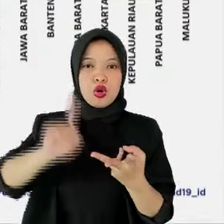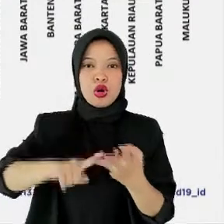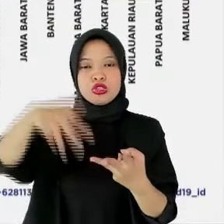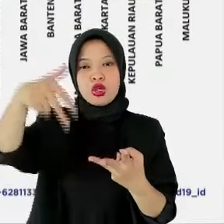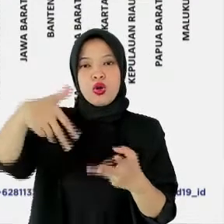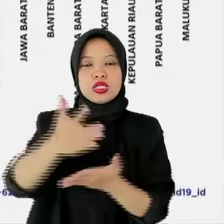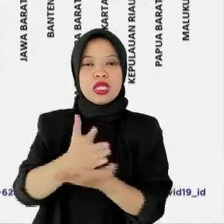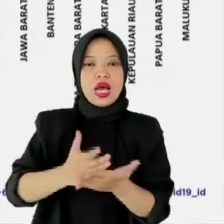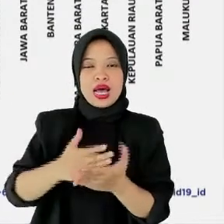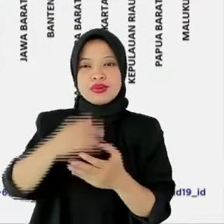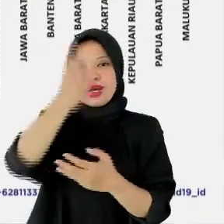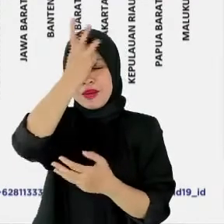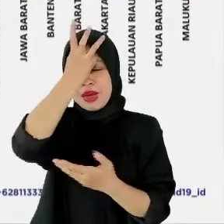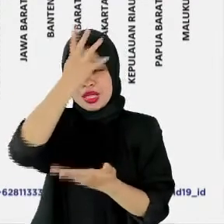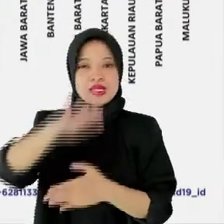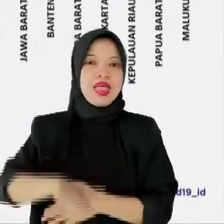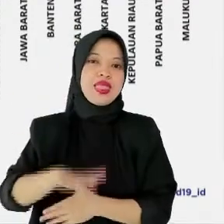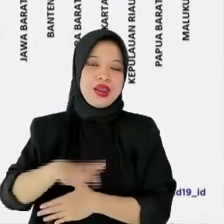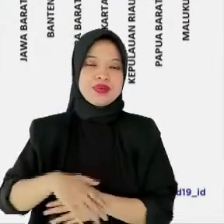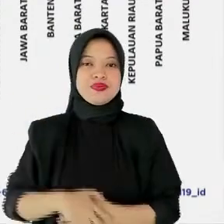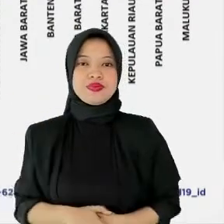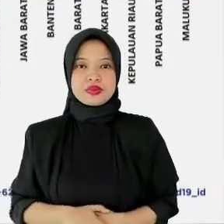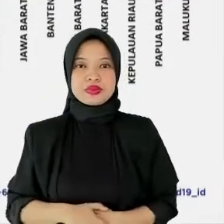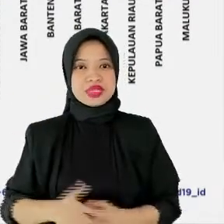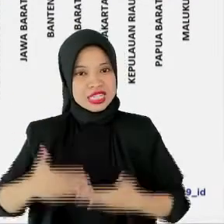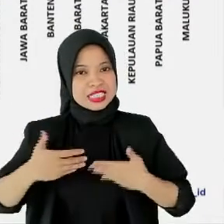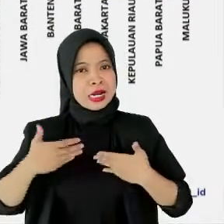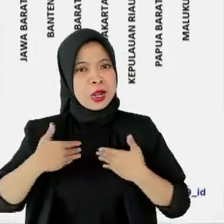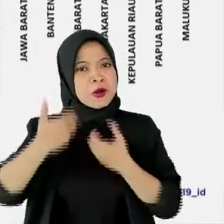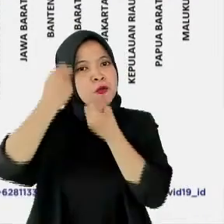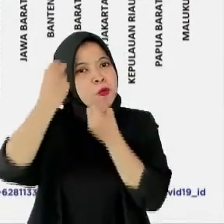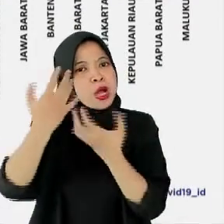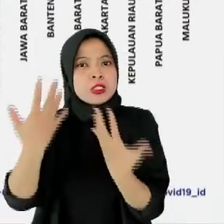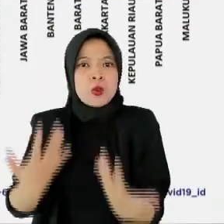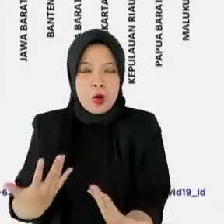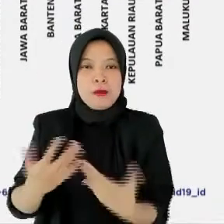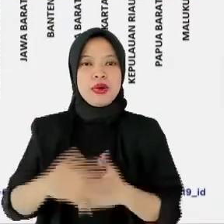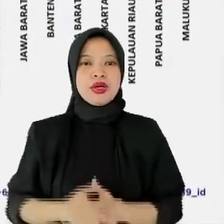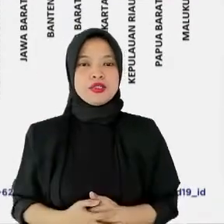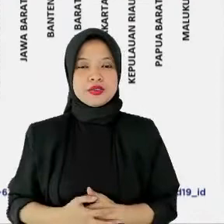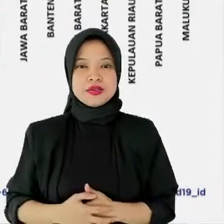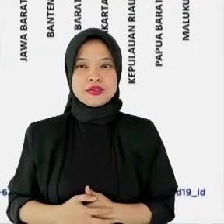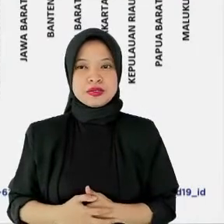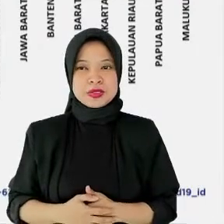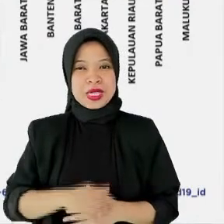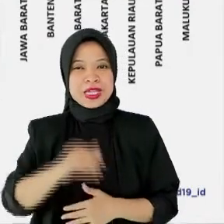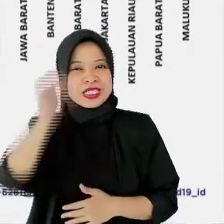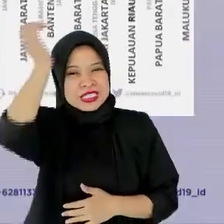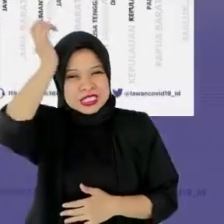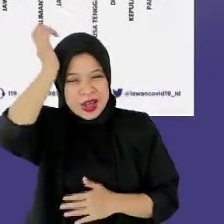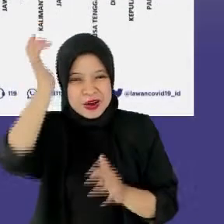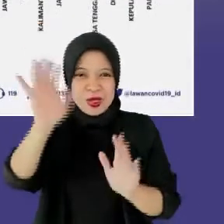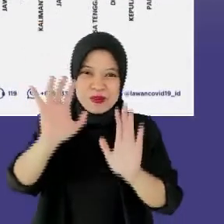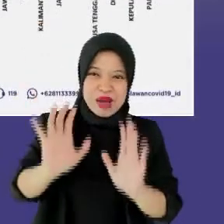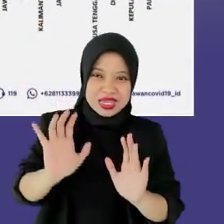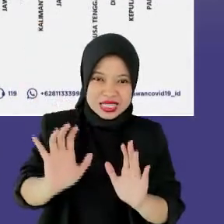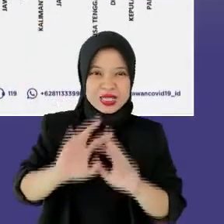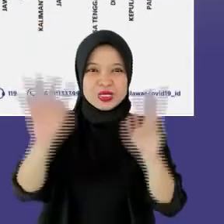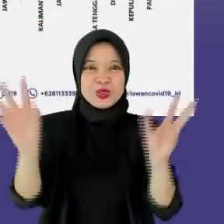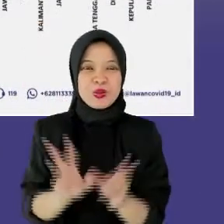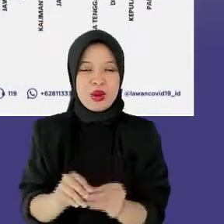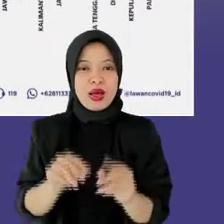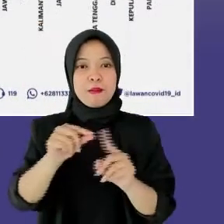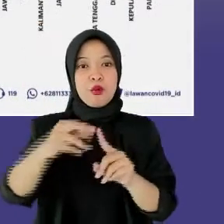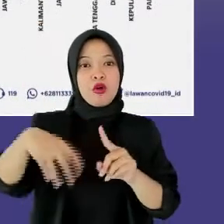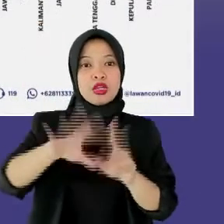dan Kalimantan Selatan. Tapi yang kita senang lagi Dr. Lula, ini yang banyak kuning sama hijau. Jadi ada total